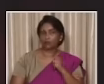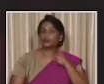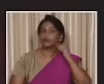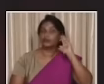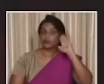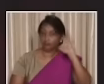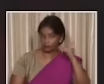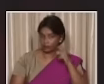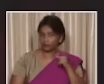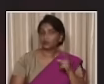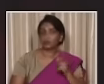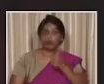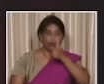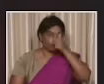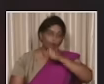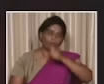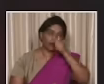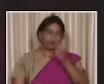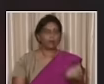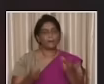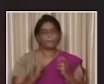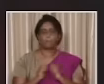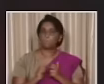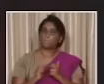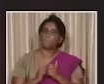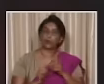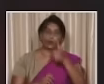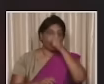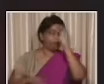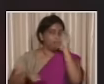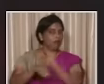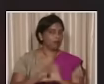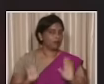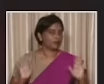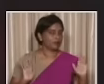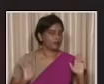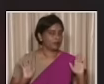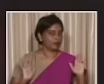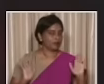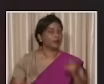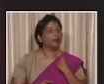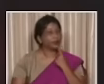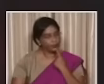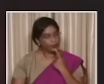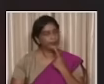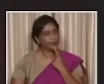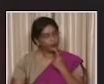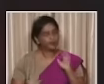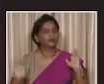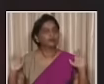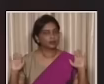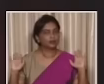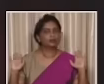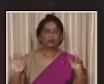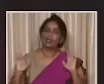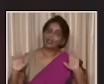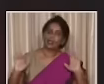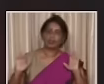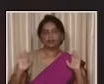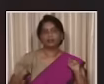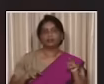විශේෂයෙන්ම හොරකම් කරාට කමක් නැහැ. හොරු අල්ලන්න එපා. යස් සර් කිව්වොත් හොඳටම